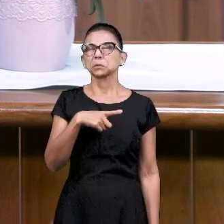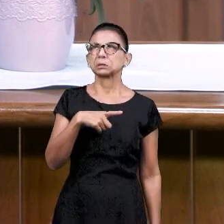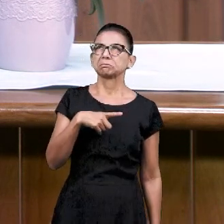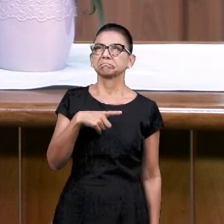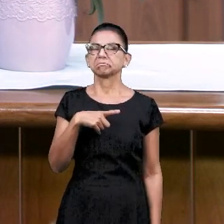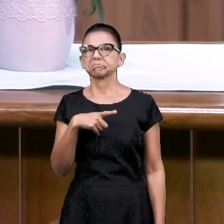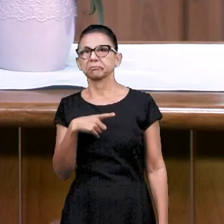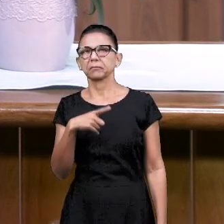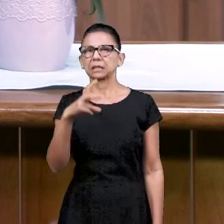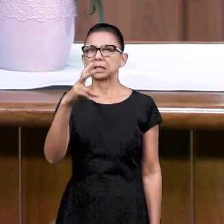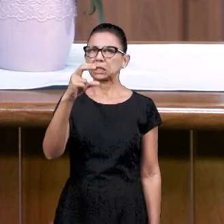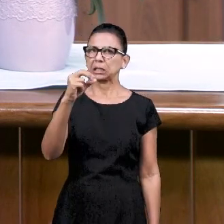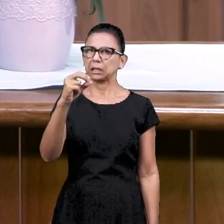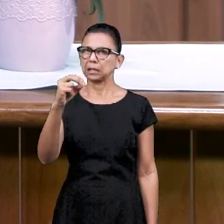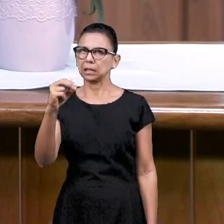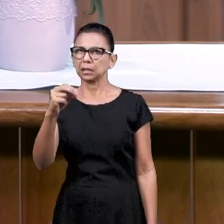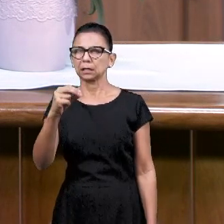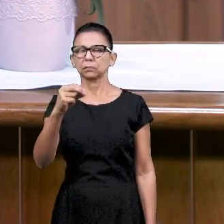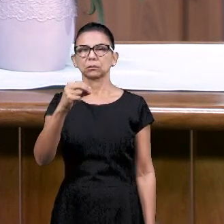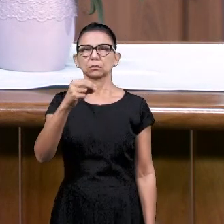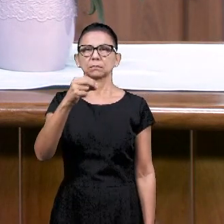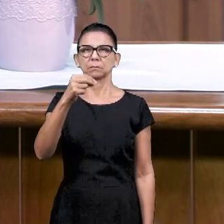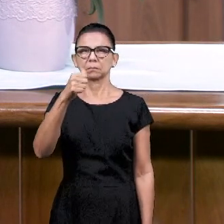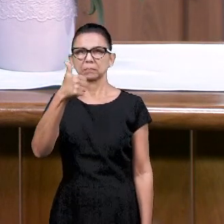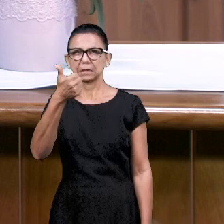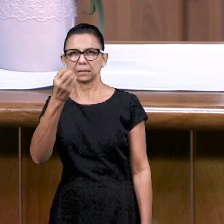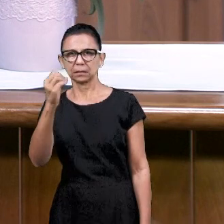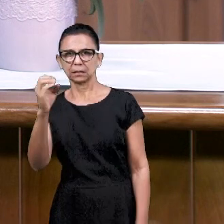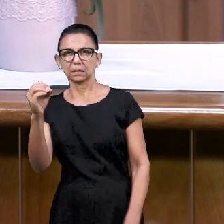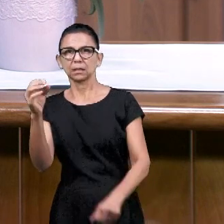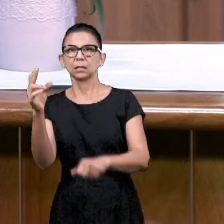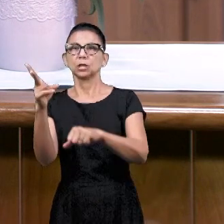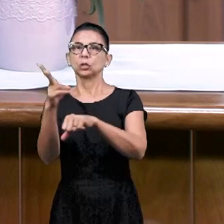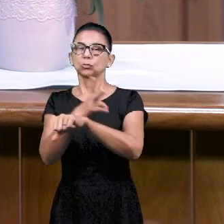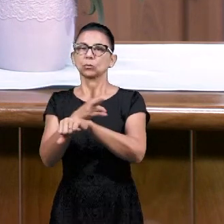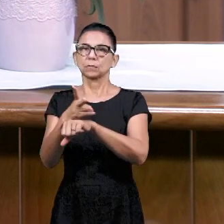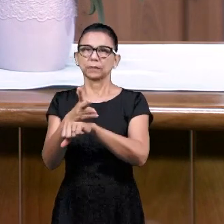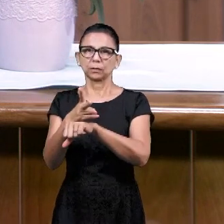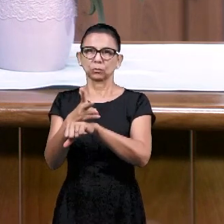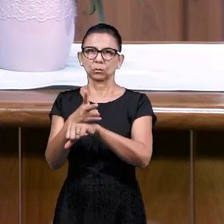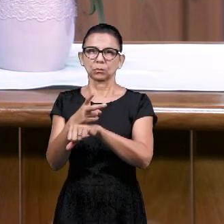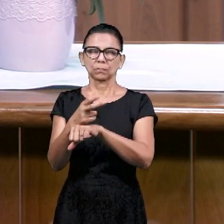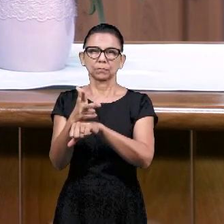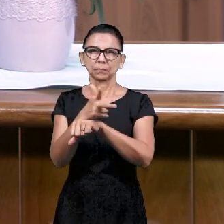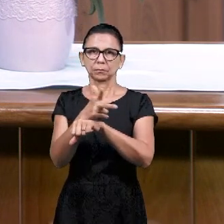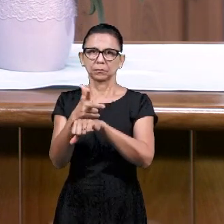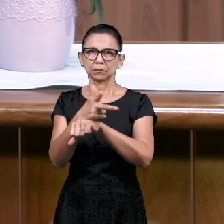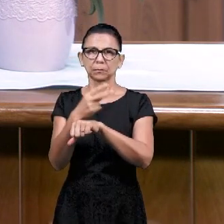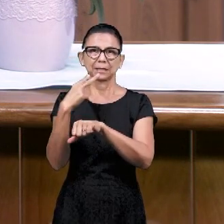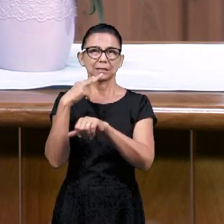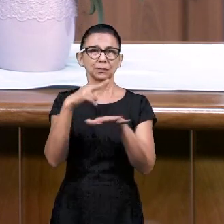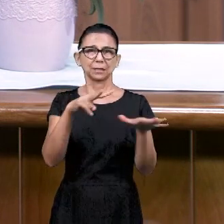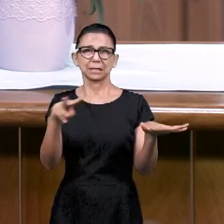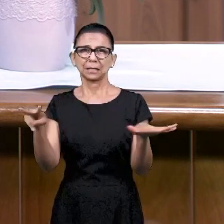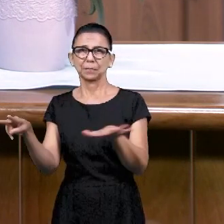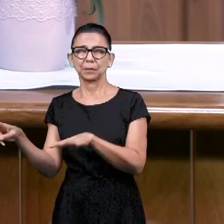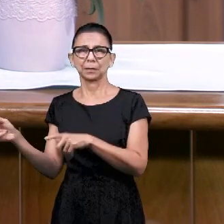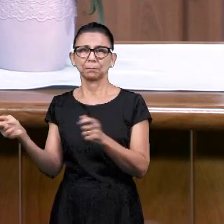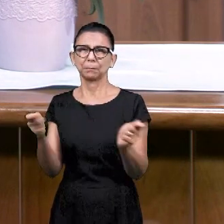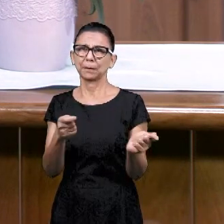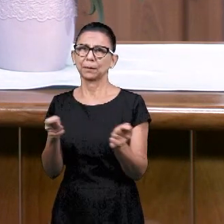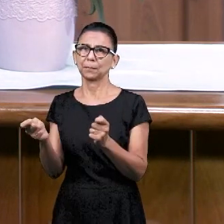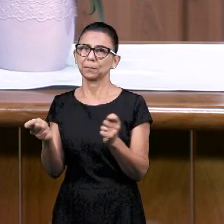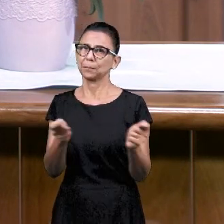reçu en moyenne 500-600 vidéos tous les week-ends. Et dans les programmations que nous